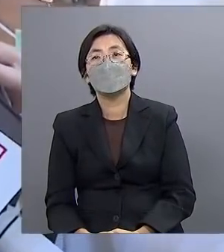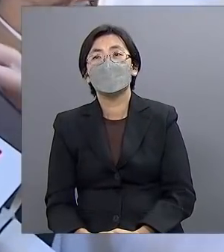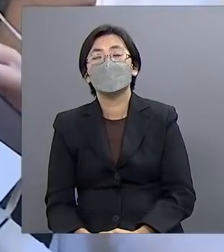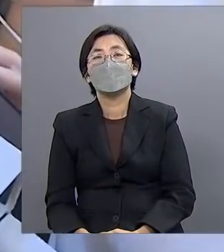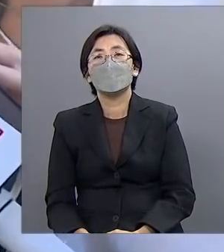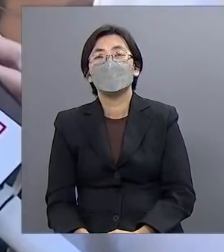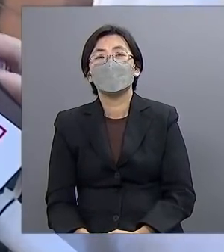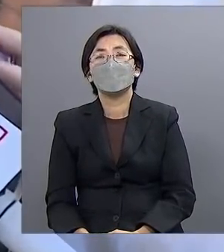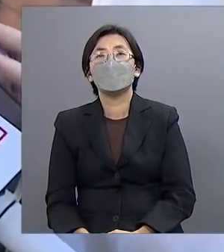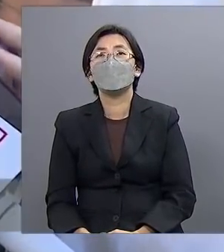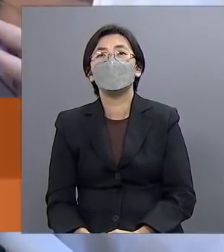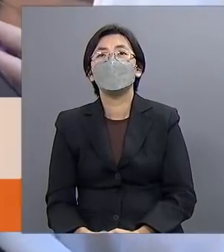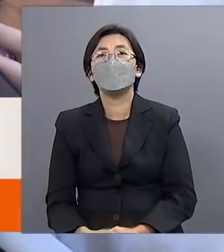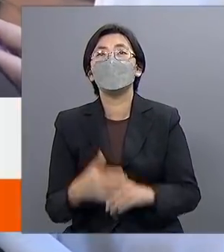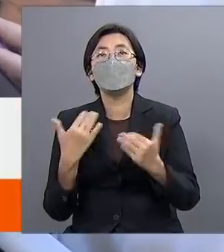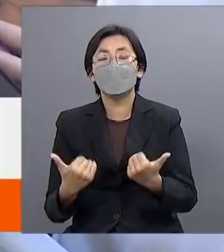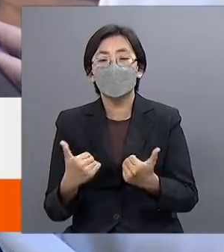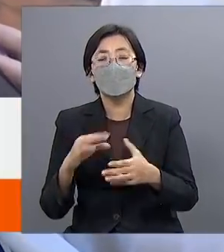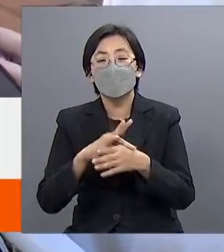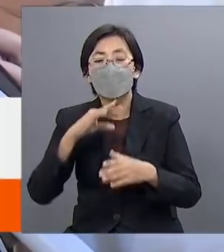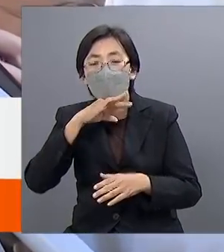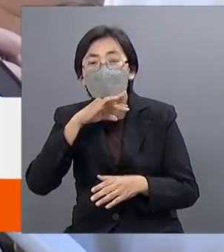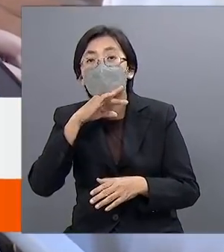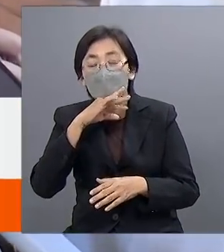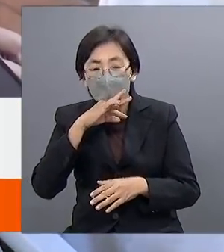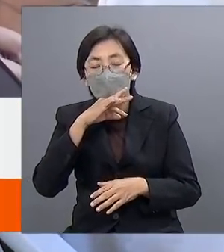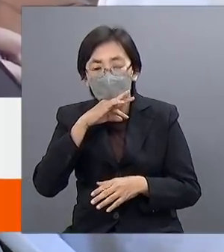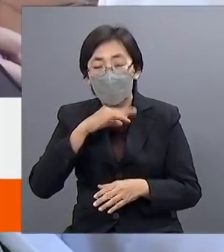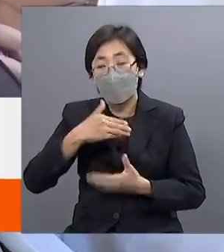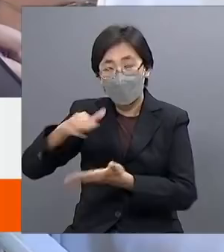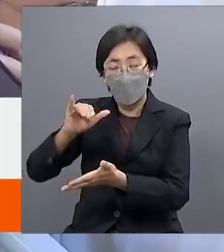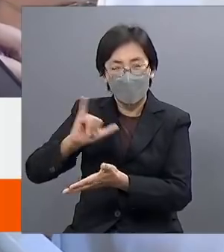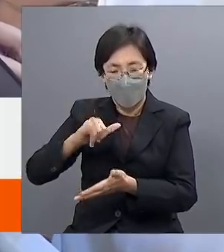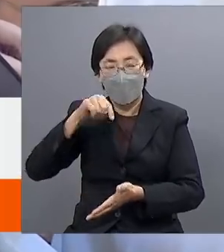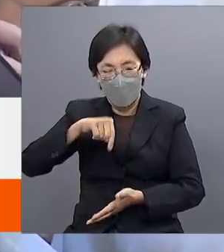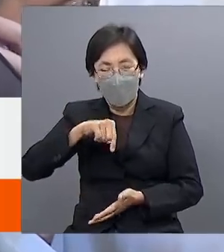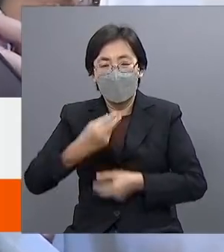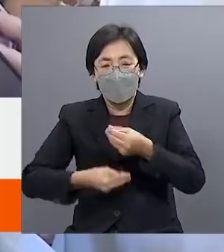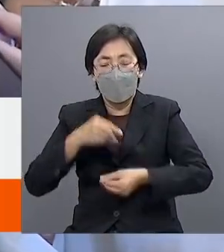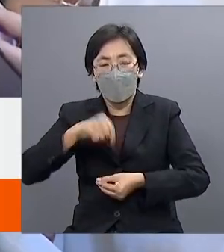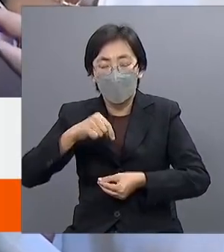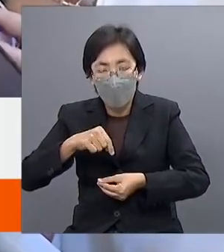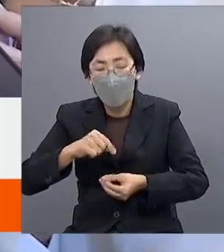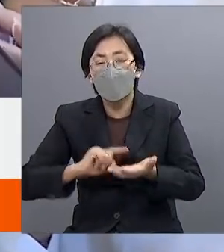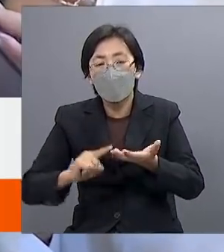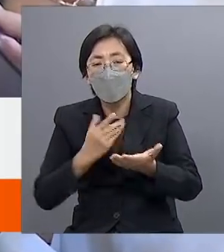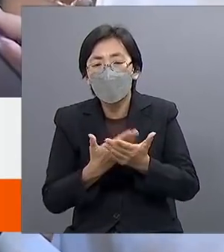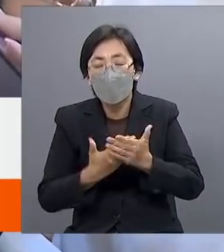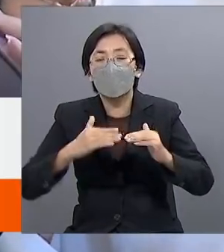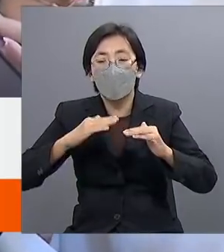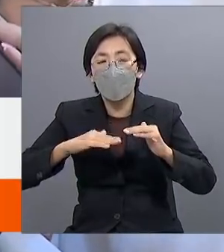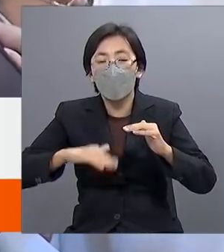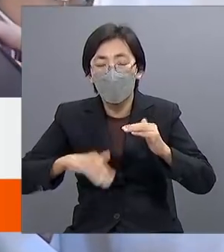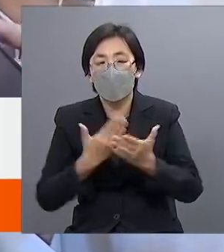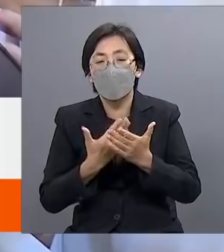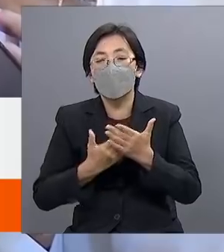ตอนนี้นะครับราคาหมูหน้าฟาร์มนะครับจากที่เราติดตามดูนะครับก็มีแนวโน้มปรับลดลงเรื่อยๆนะครับเ